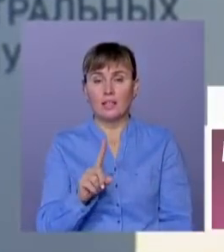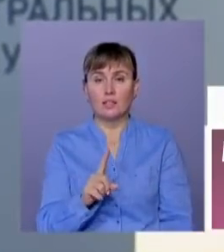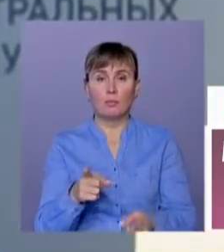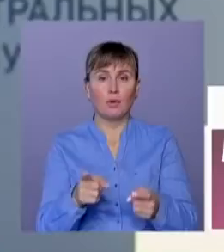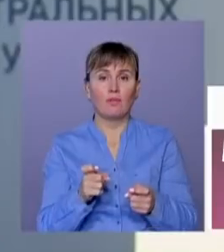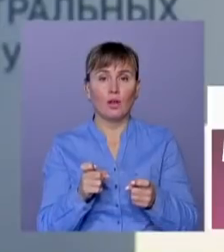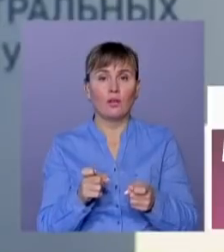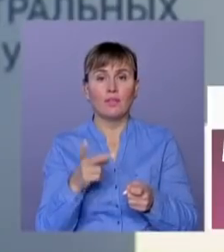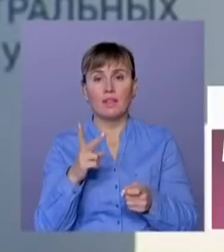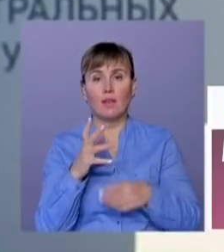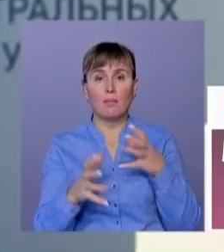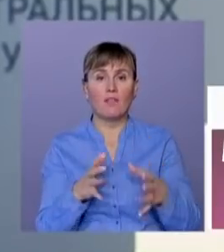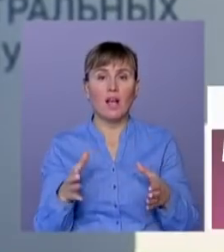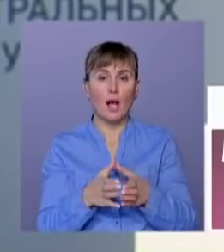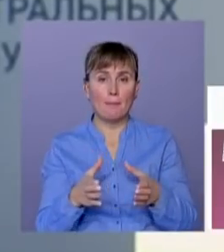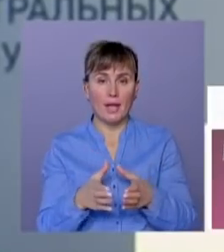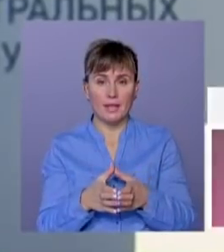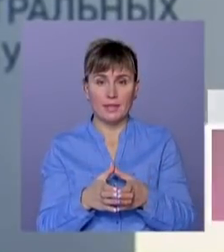две мировые компании